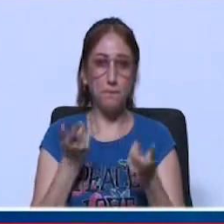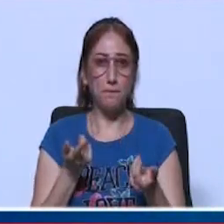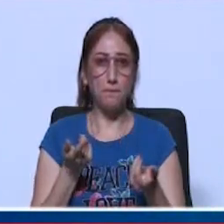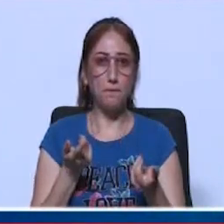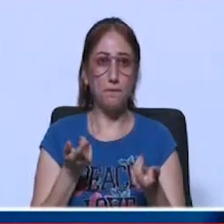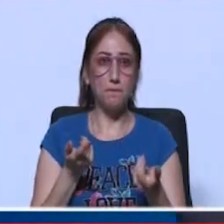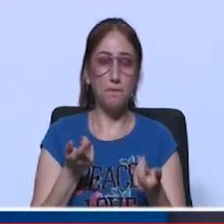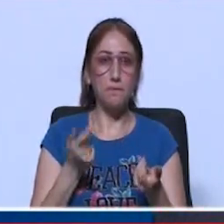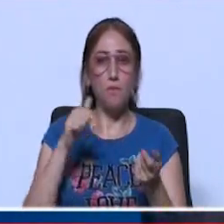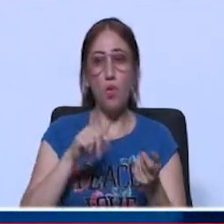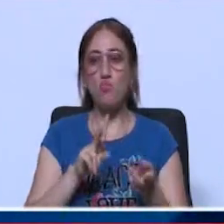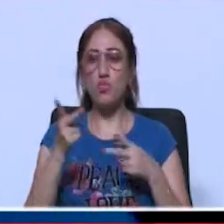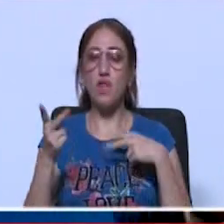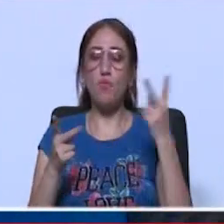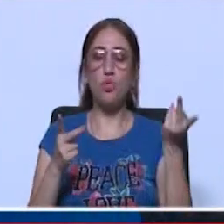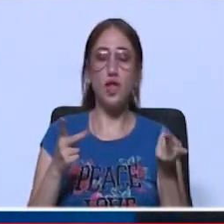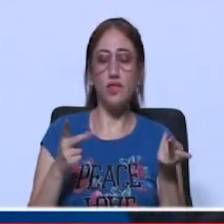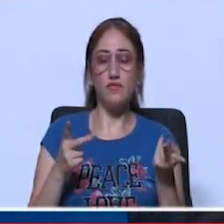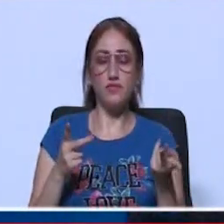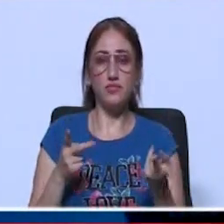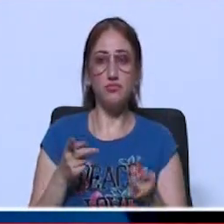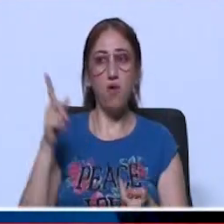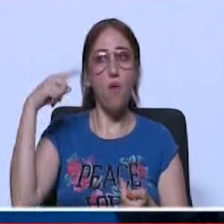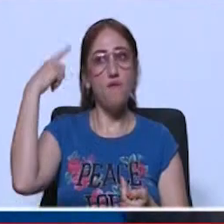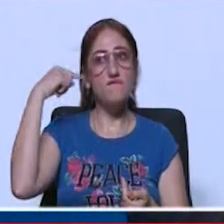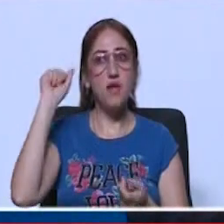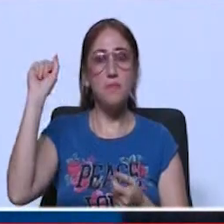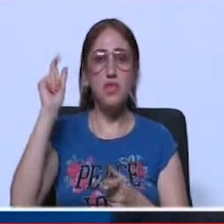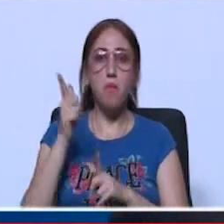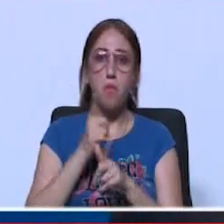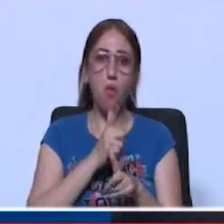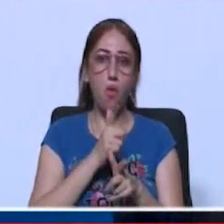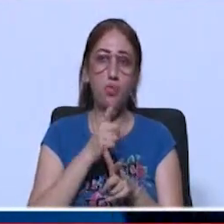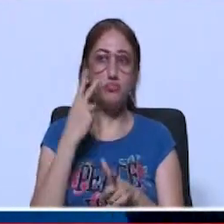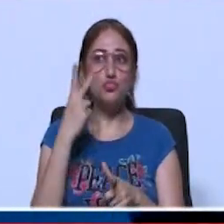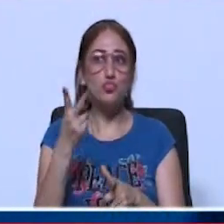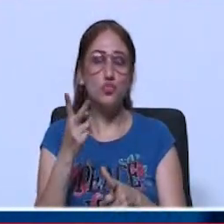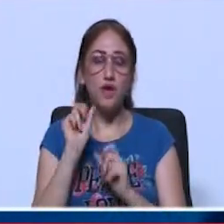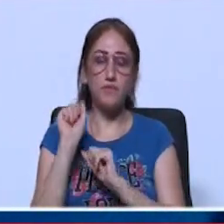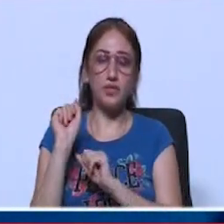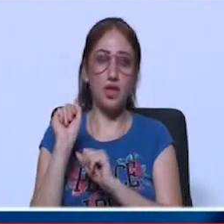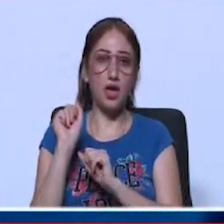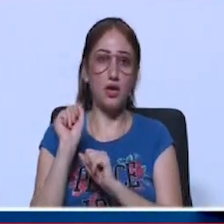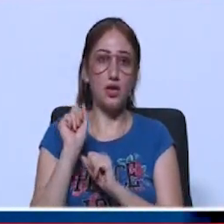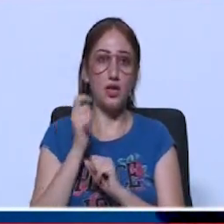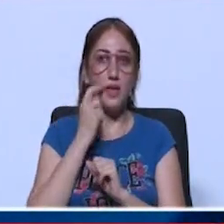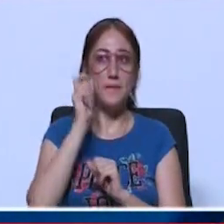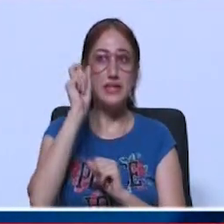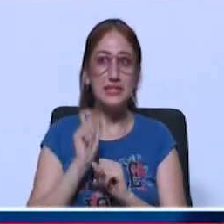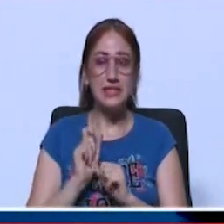اعداء يعني فهو هو له فكر وله وجهه نظر وبيتكلم عن الانسان